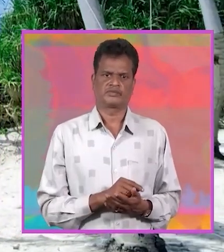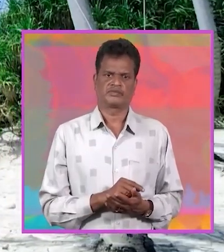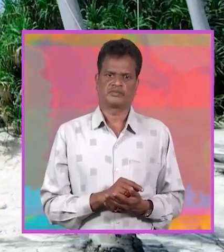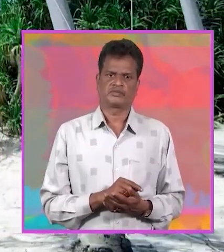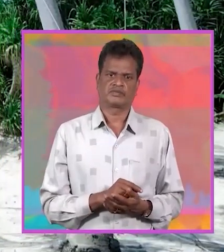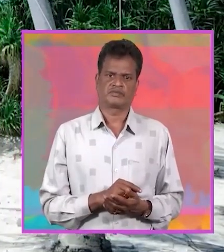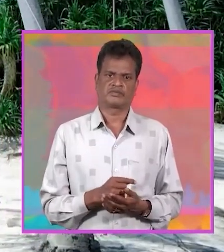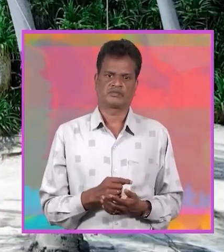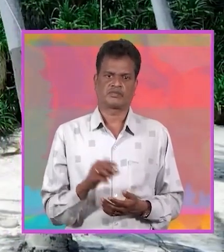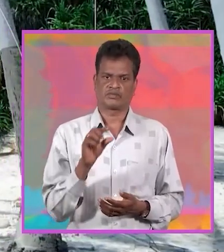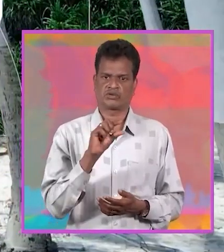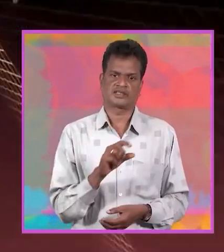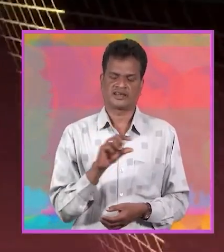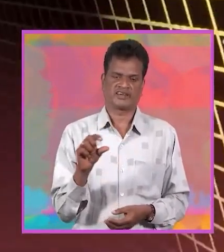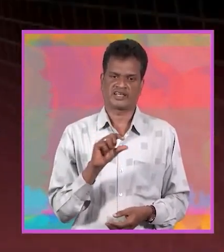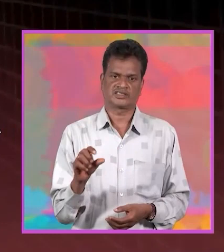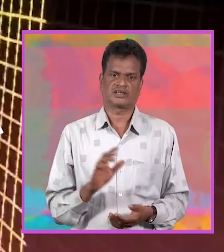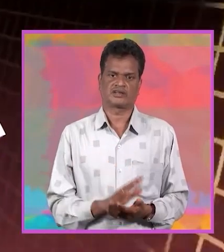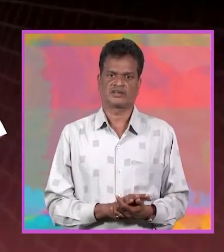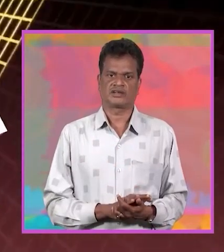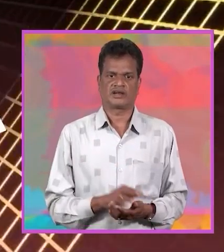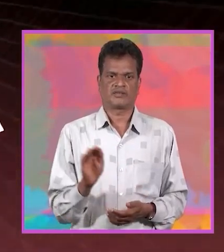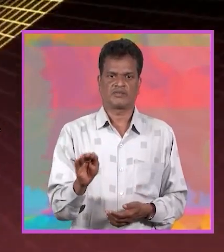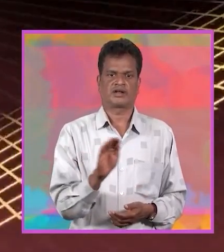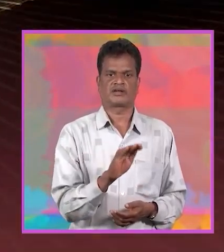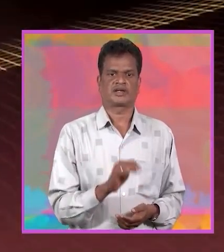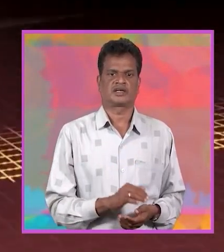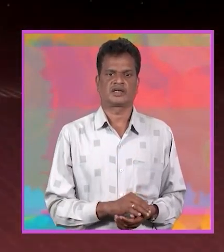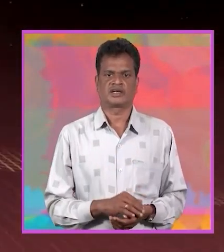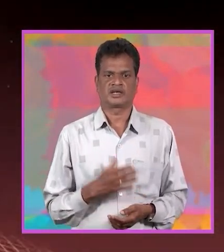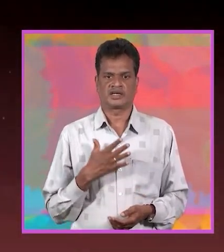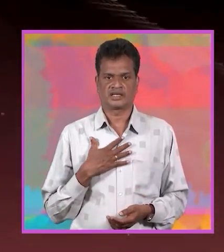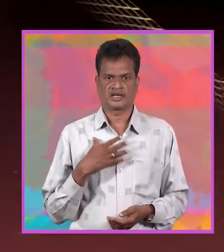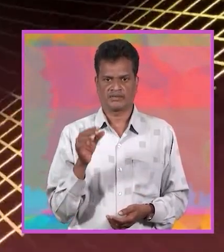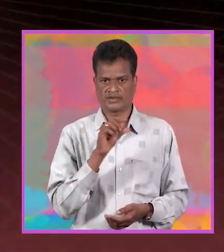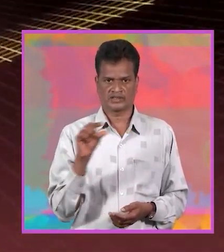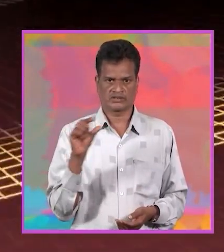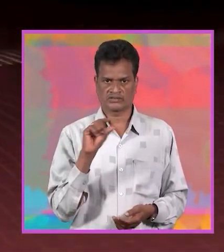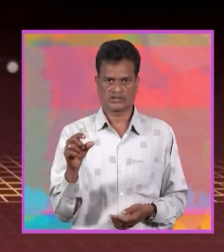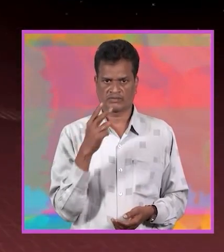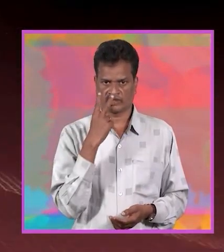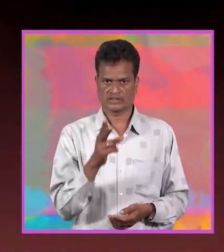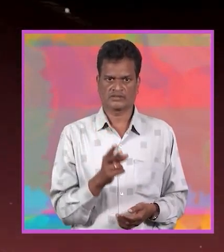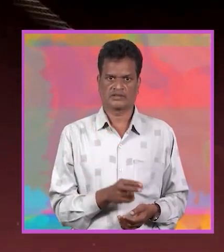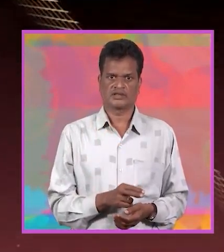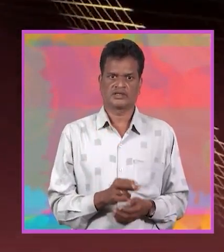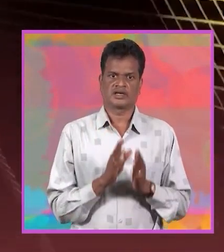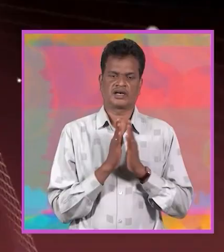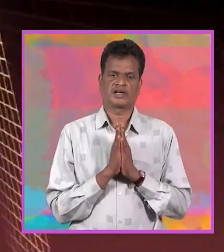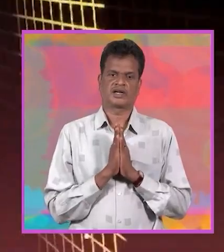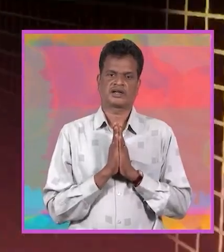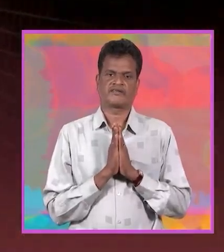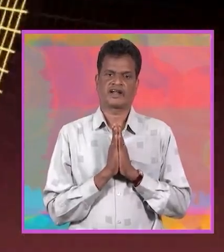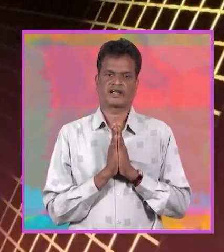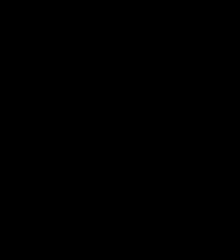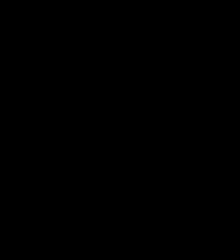அது பொருட்பெயரில் அடங்கும். மாணவர்களே, இதுவரை பெயர்ச்சொல்லை பற்றி நாம் பார்த்தோம். நன்றி. வணக்கம்.